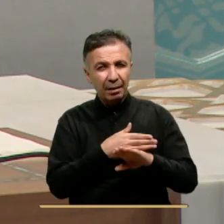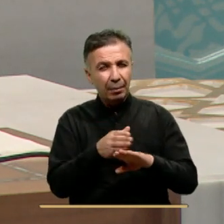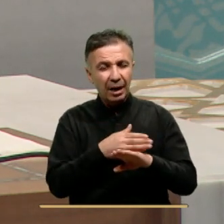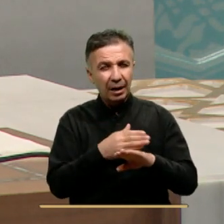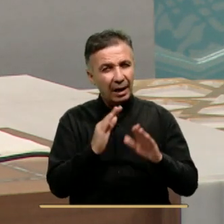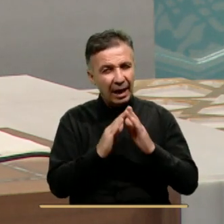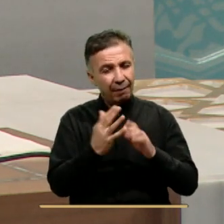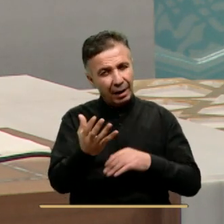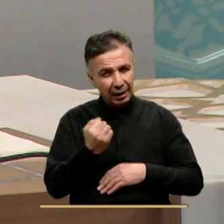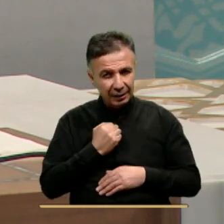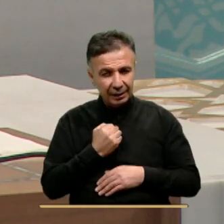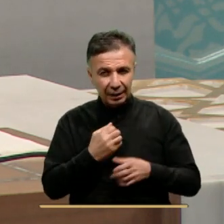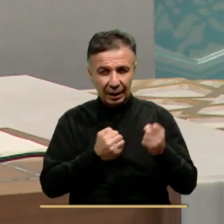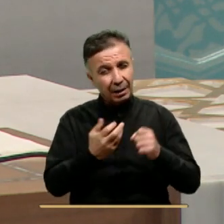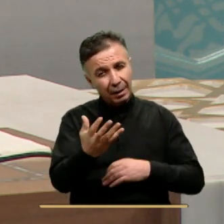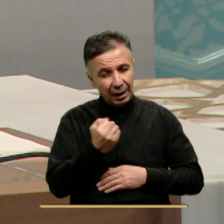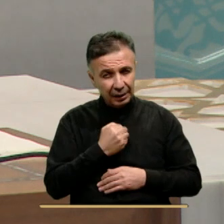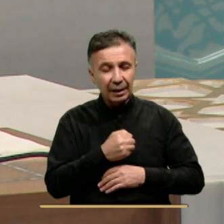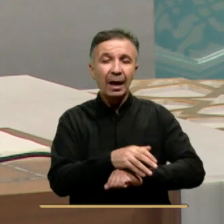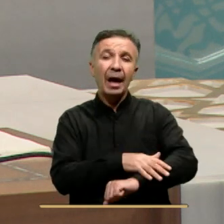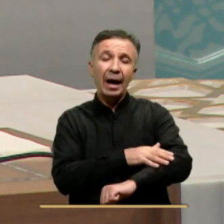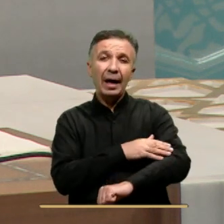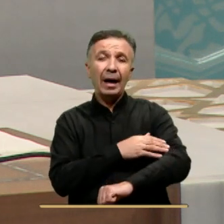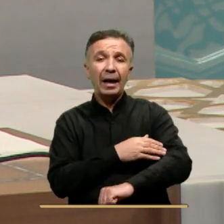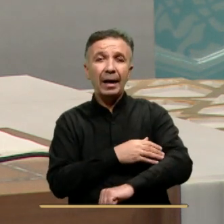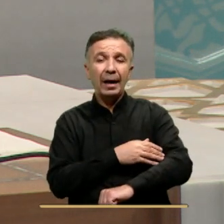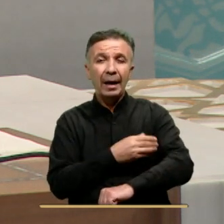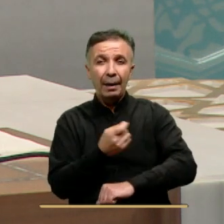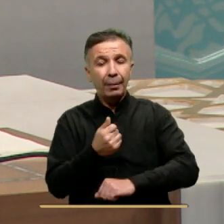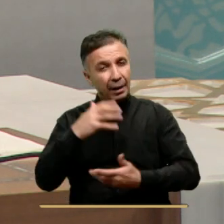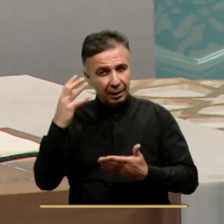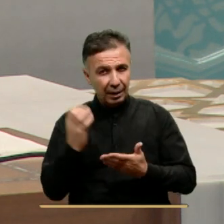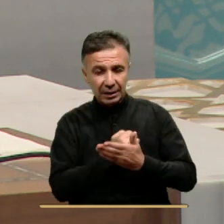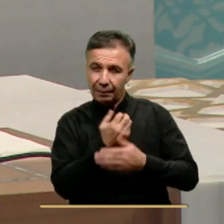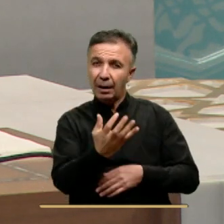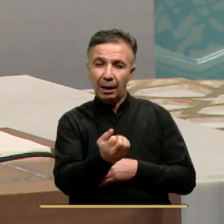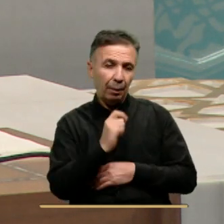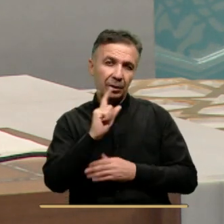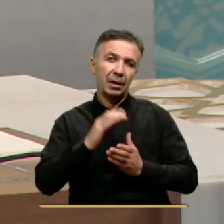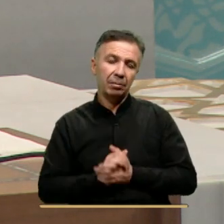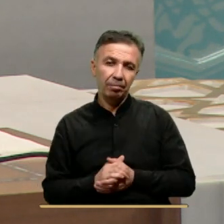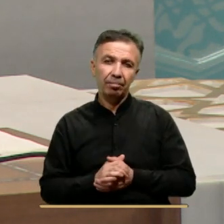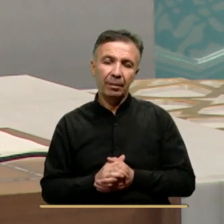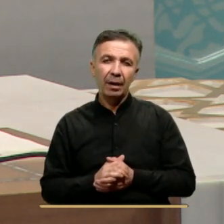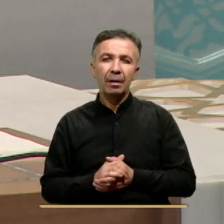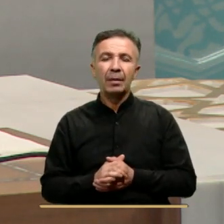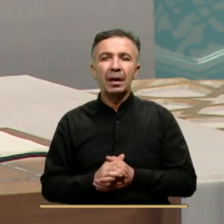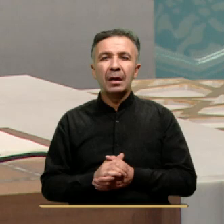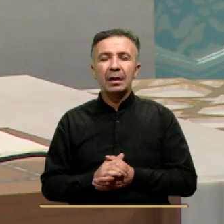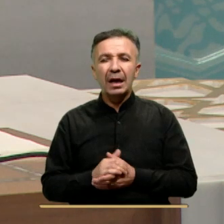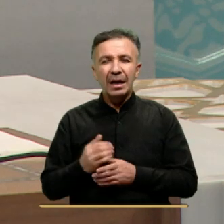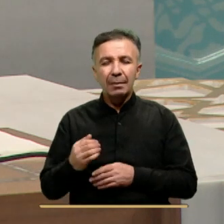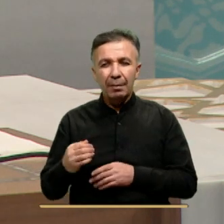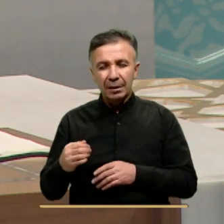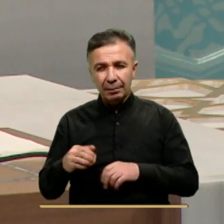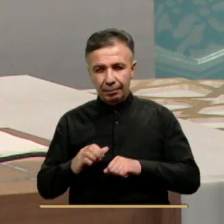ederken mutlaka Helal daire içerisinde bunu gerçekleştirmemiz gerekiyor imam-ı Azam Ebu Hanife Hazretleri